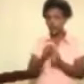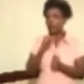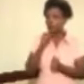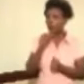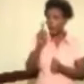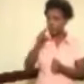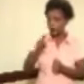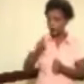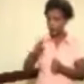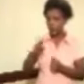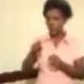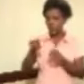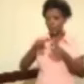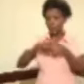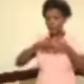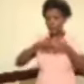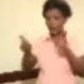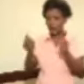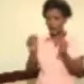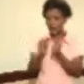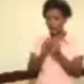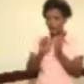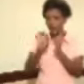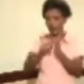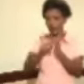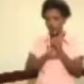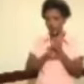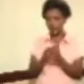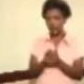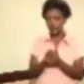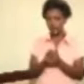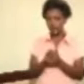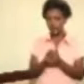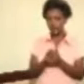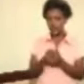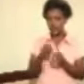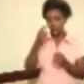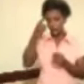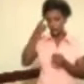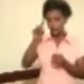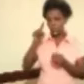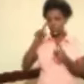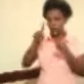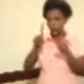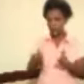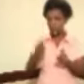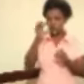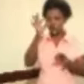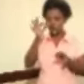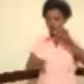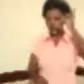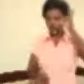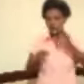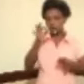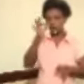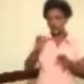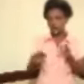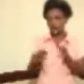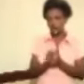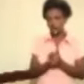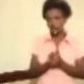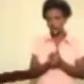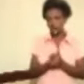confondre État et gouvernement. Deuxièmement, question de la justice. Moi, je crois que l'habitude dit en Haïti que nous